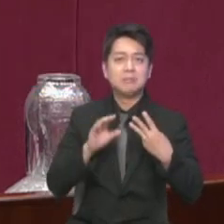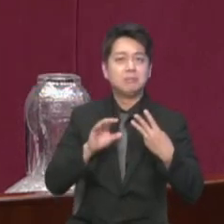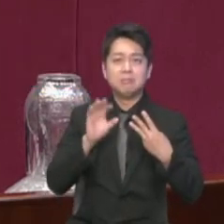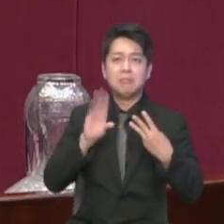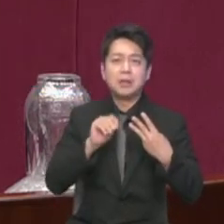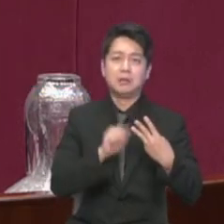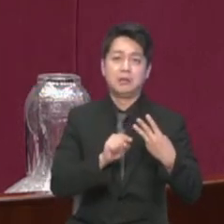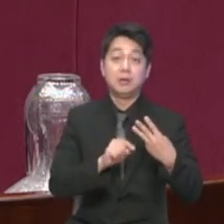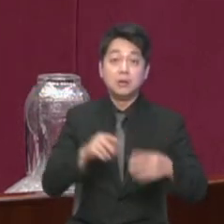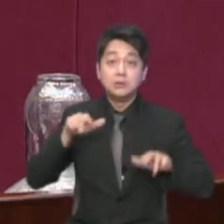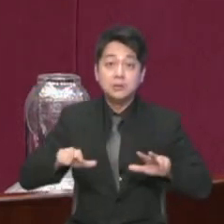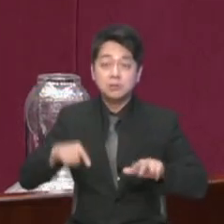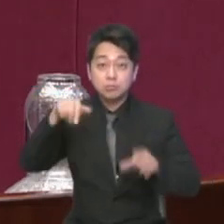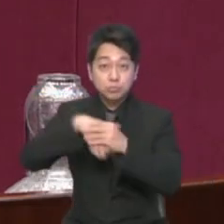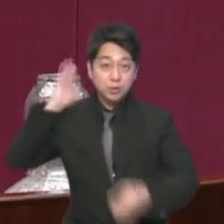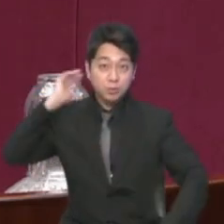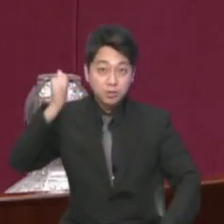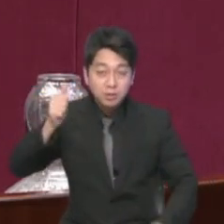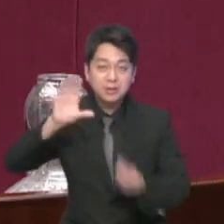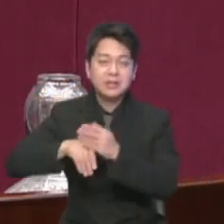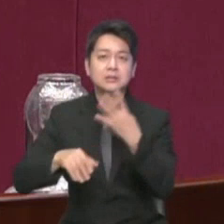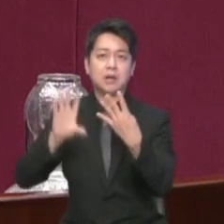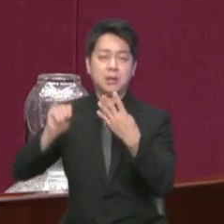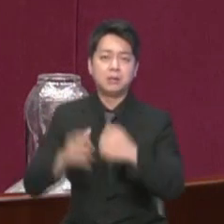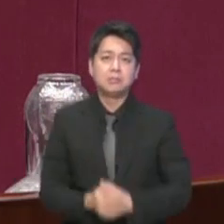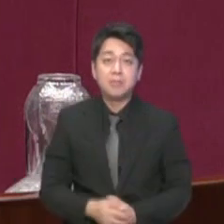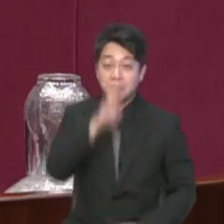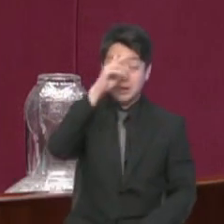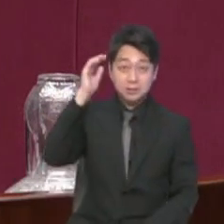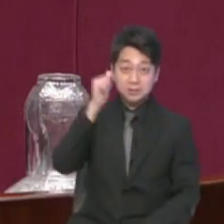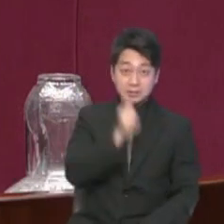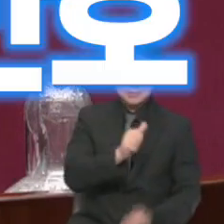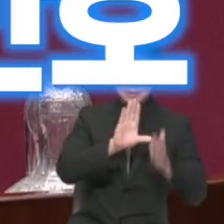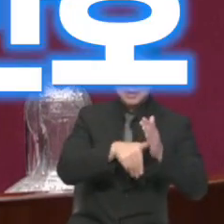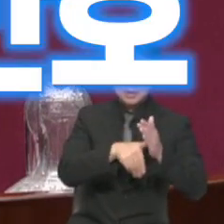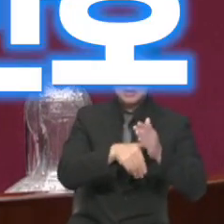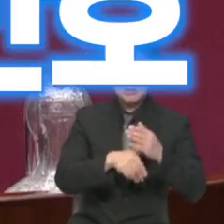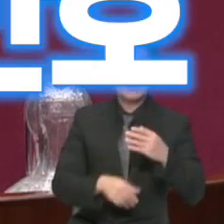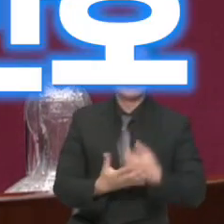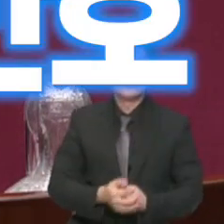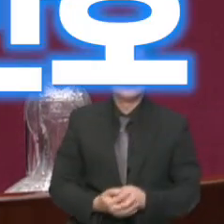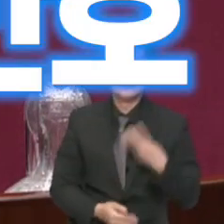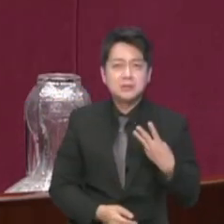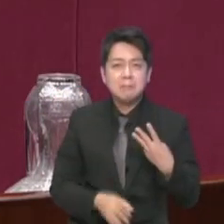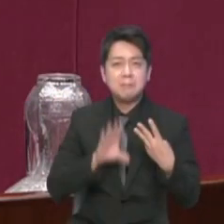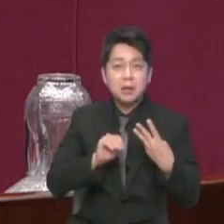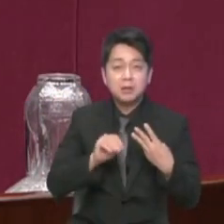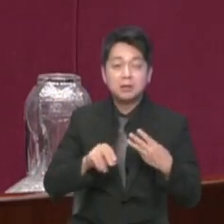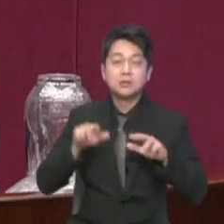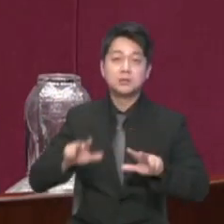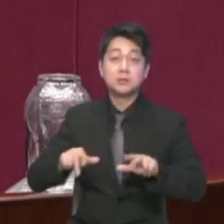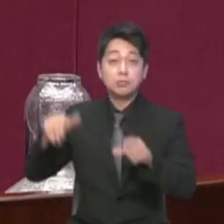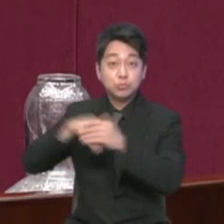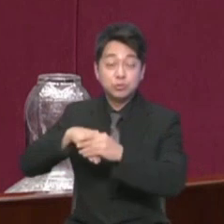서울 아파트 인허가 현황을 보면은 박근혜 정부 때 3.5만 호였고 문재인 정부 때는 4.8만 호였습니다.